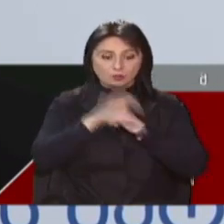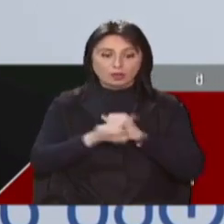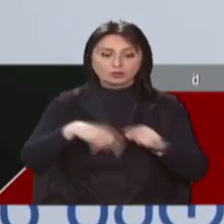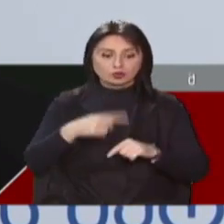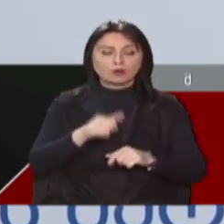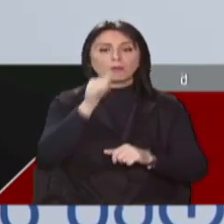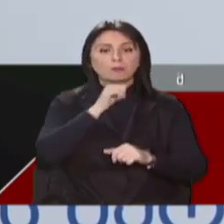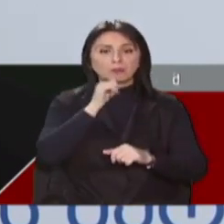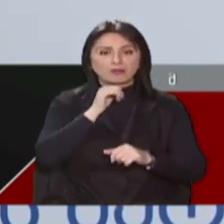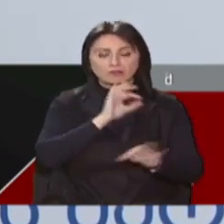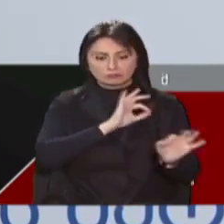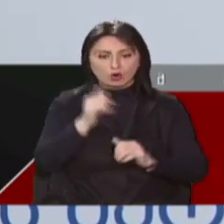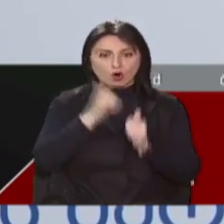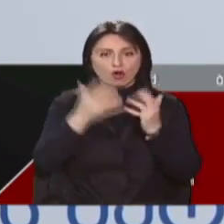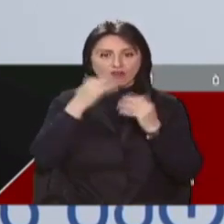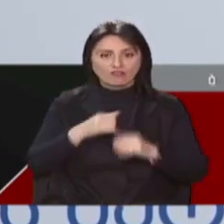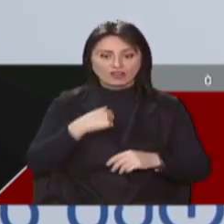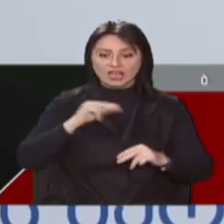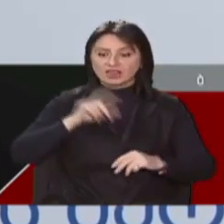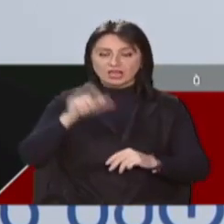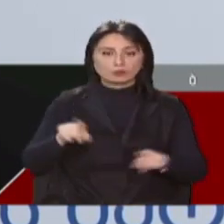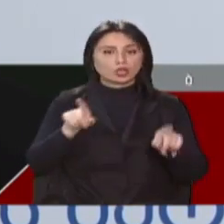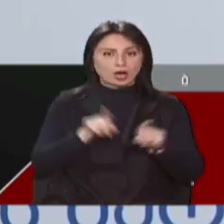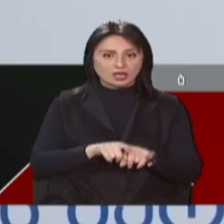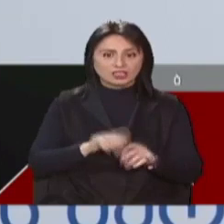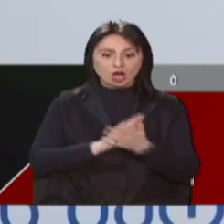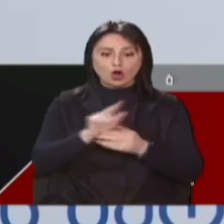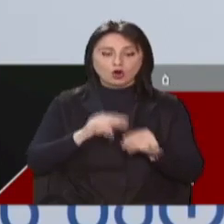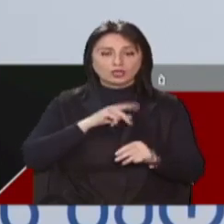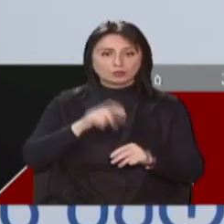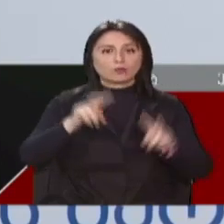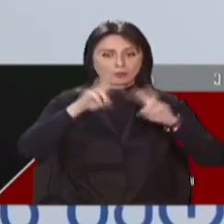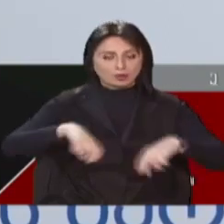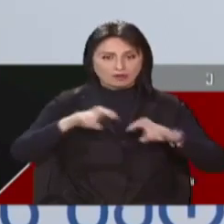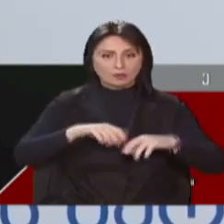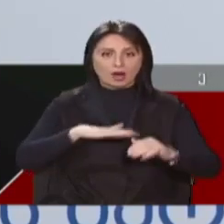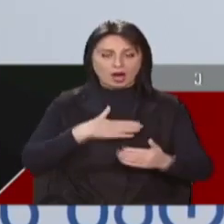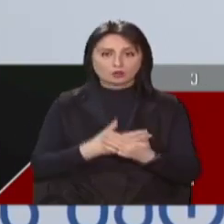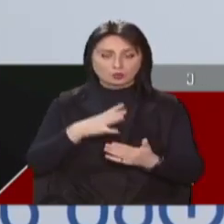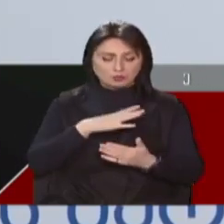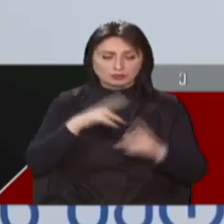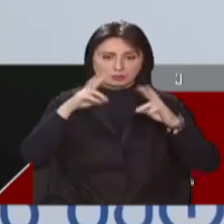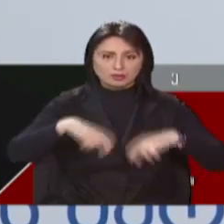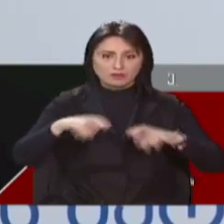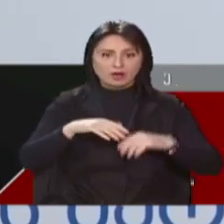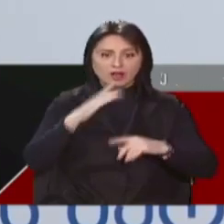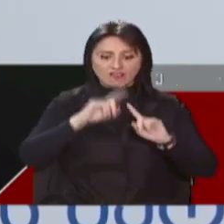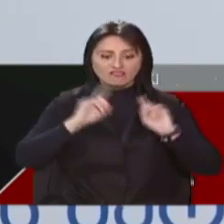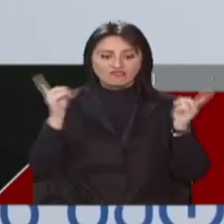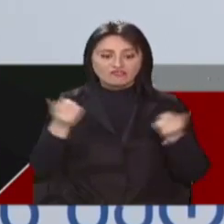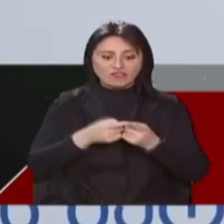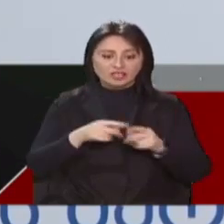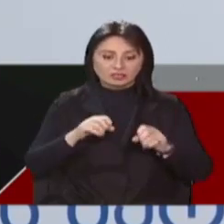შემდგომ პრაქტიკულად ყოველდღიურ რეჟიმში ჩვენი თანამშრომლები, ასევე კონტრაქტორის თანამშრომლები აქტიურად იყვნენ აუზში, ანუ აუზი